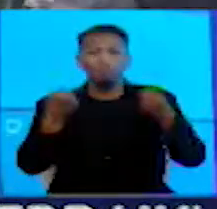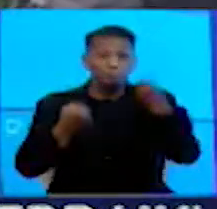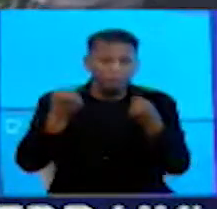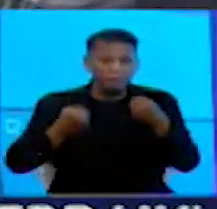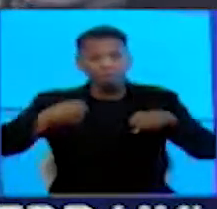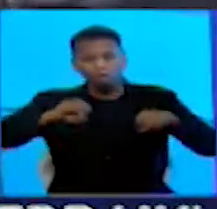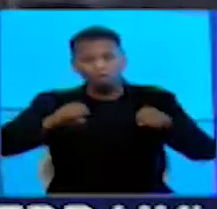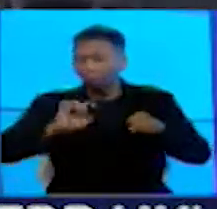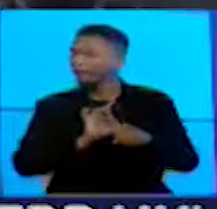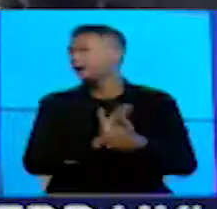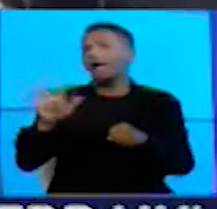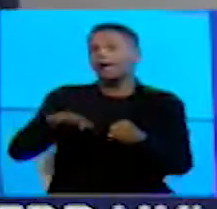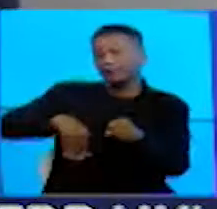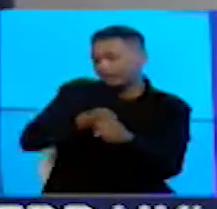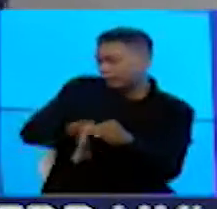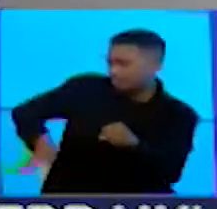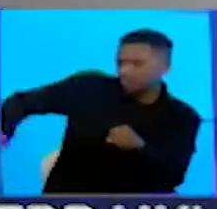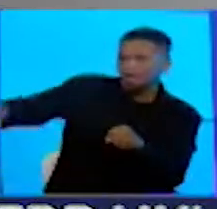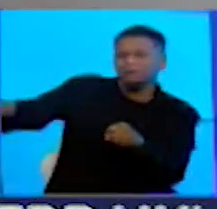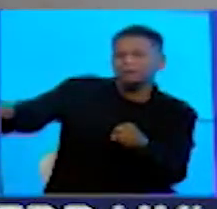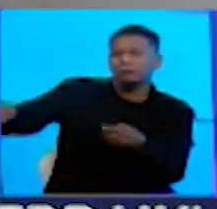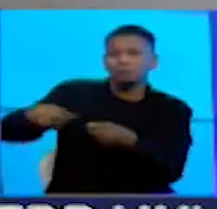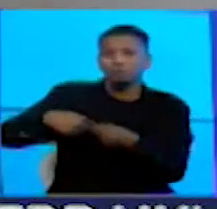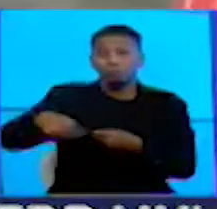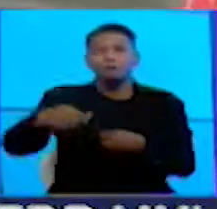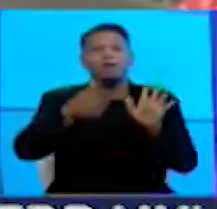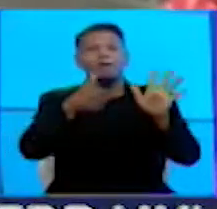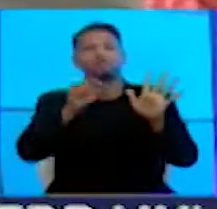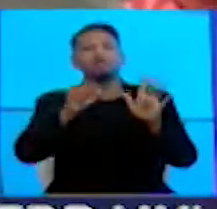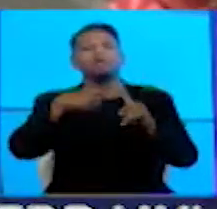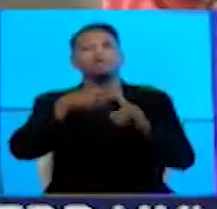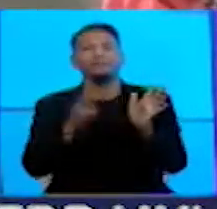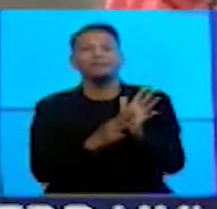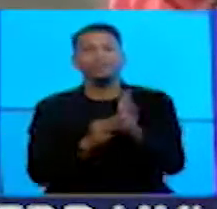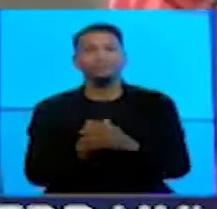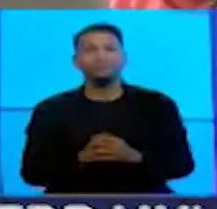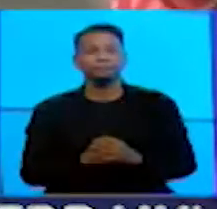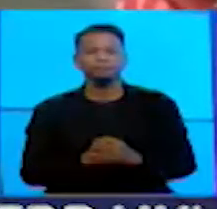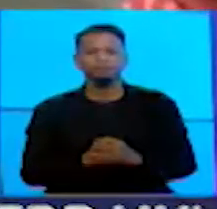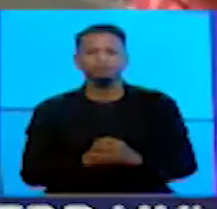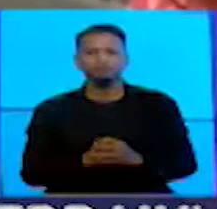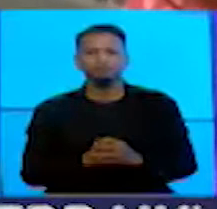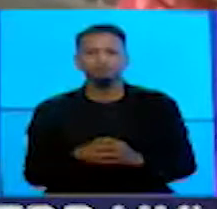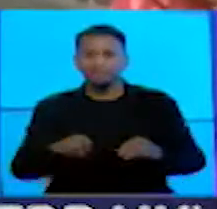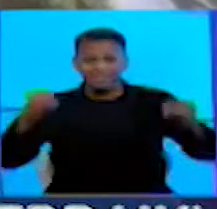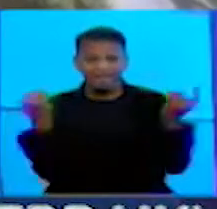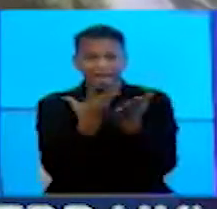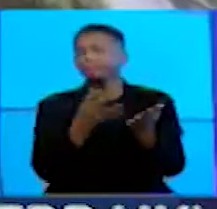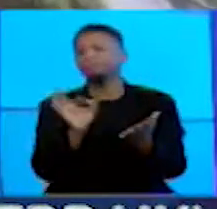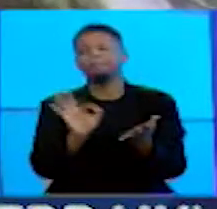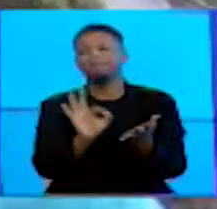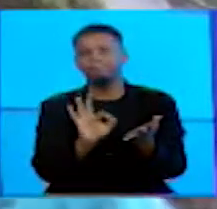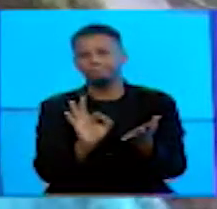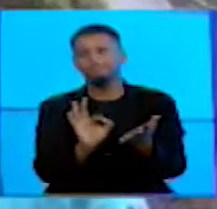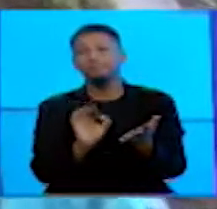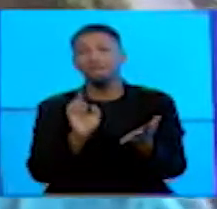Jawa sejauh 60 km. Untuk mencegah kecelakaan di sekitar gorong-gorong ambles dipasang garis polisi. Untuk